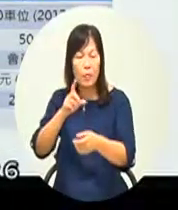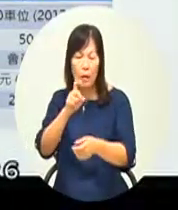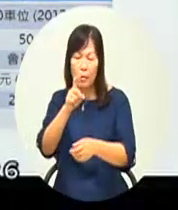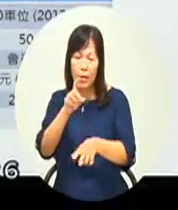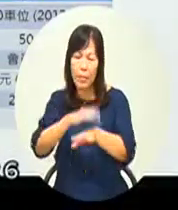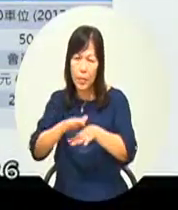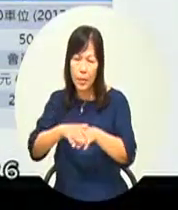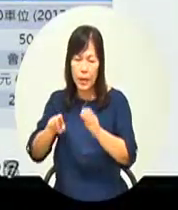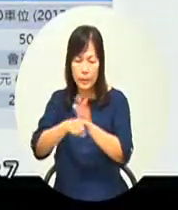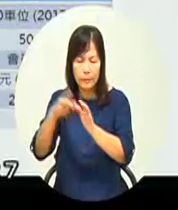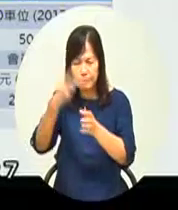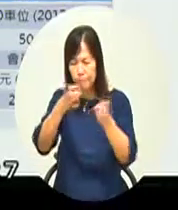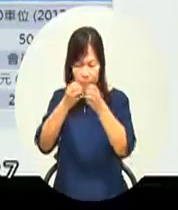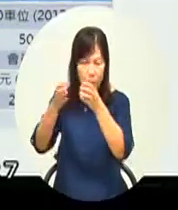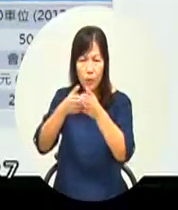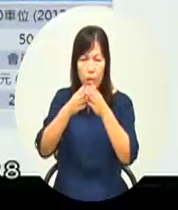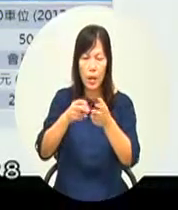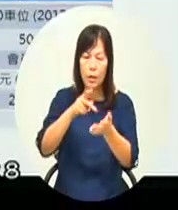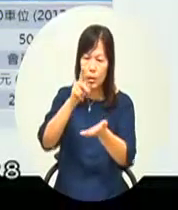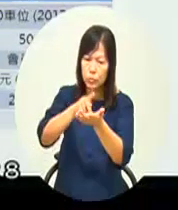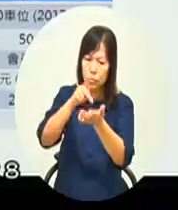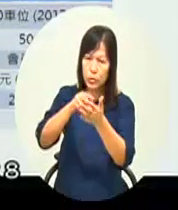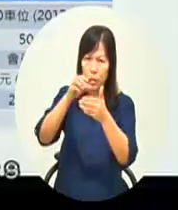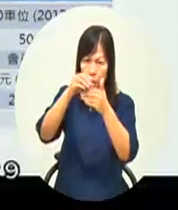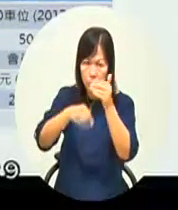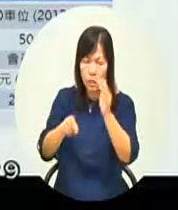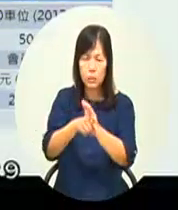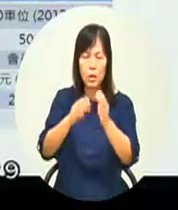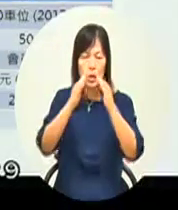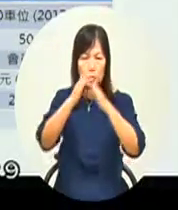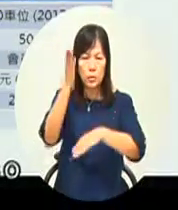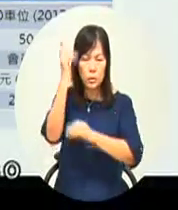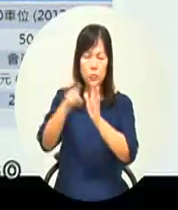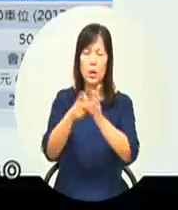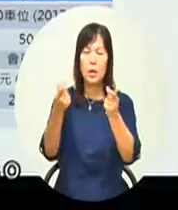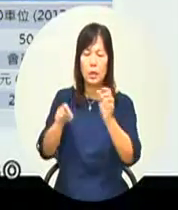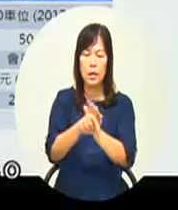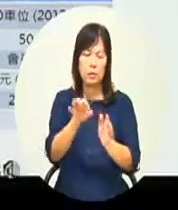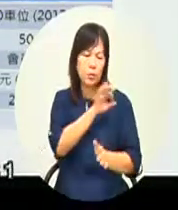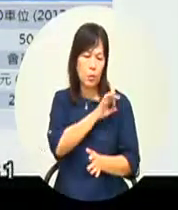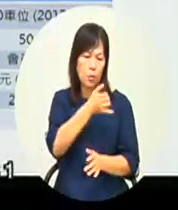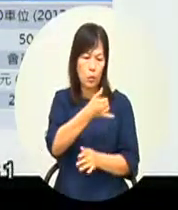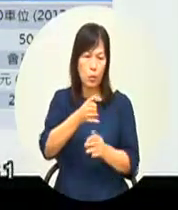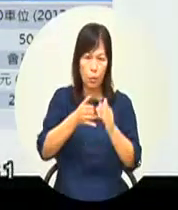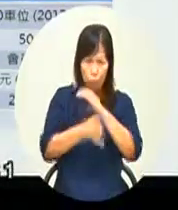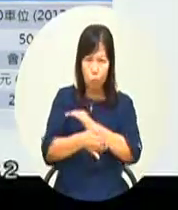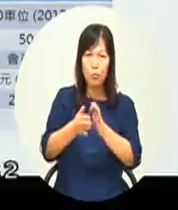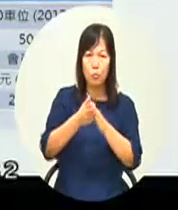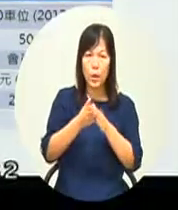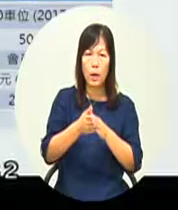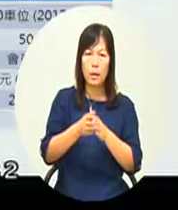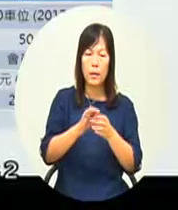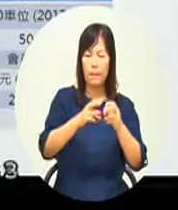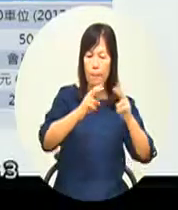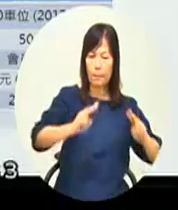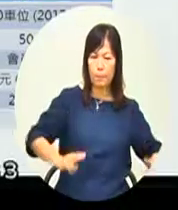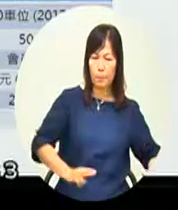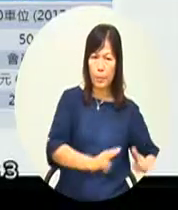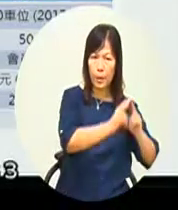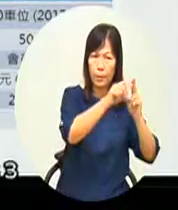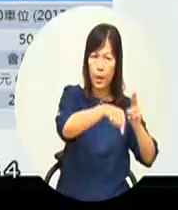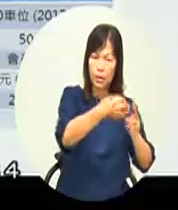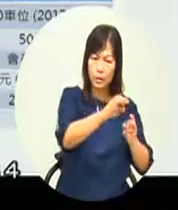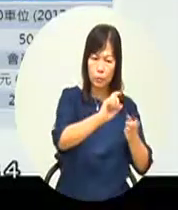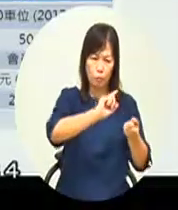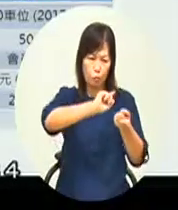来讨论一下哈。租借制度，市府是说应该也是采会员制哈。那我们把巴黎这个费用